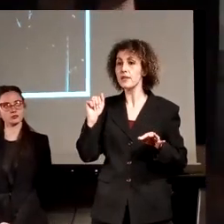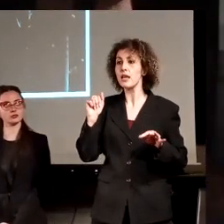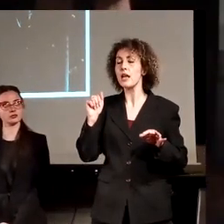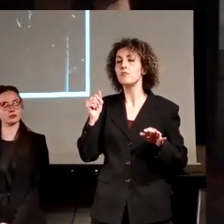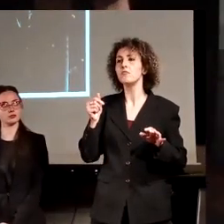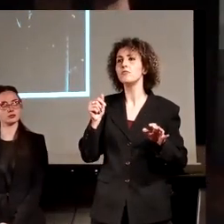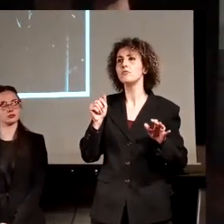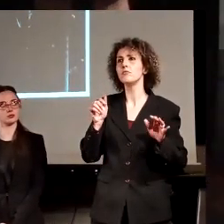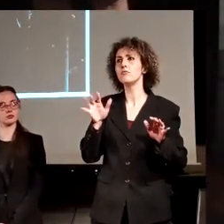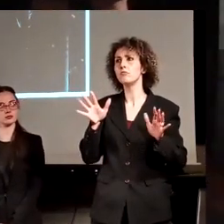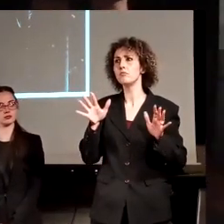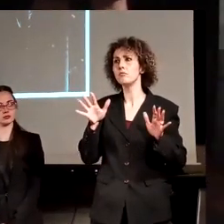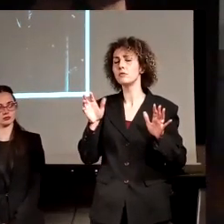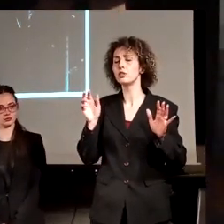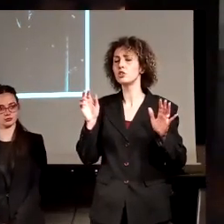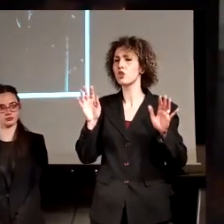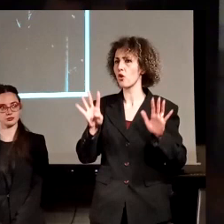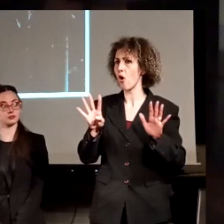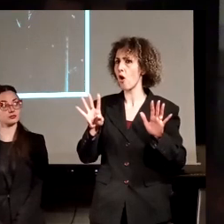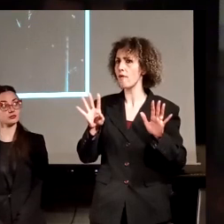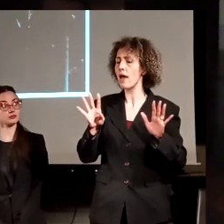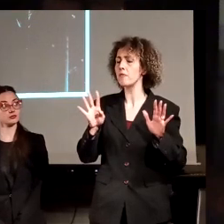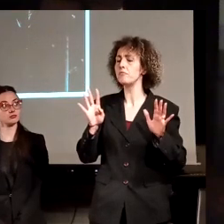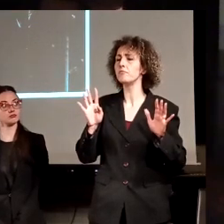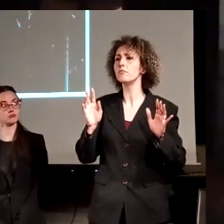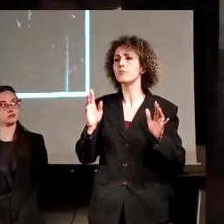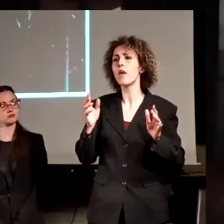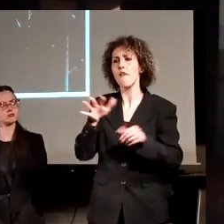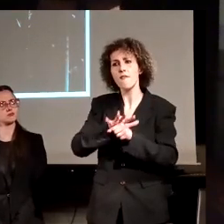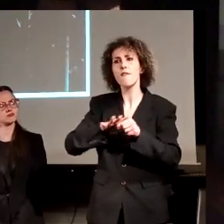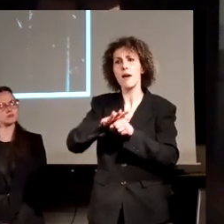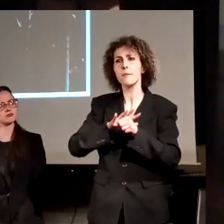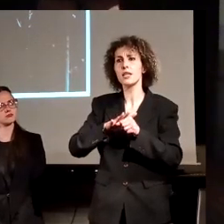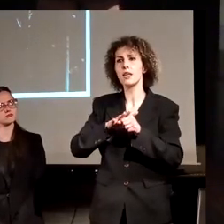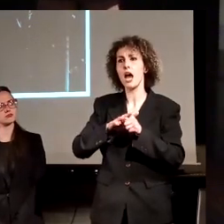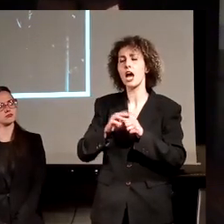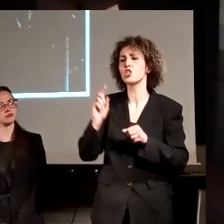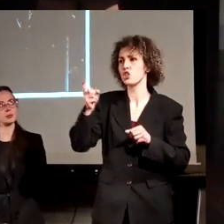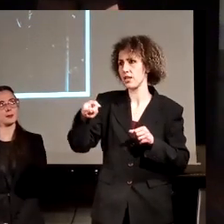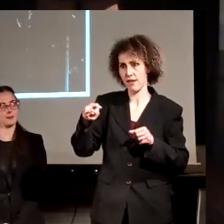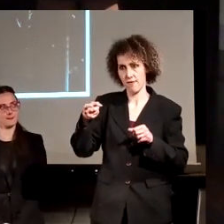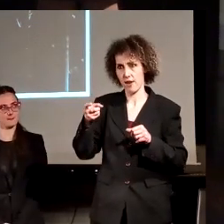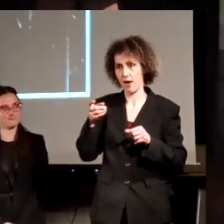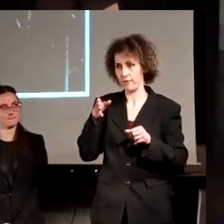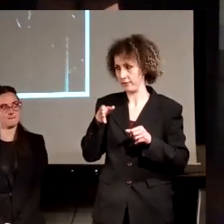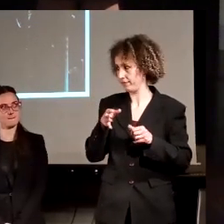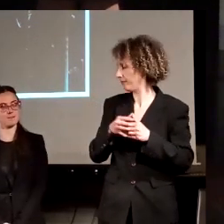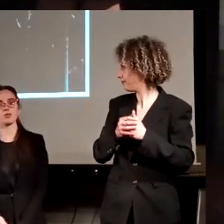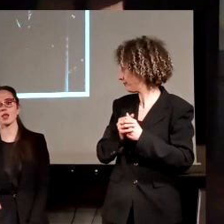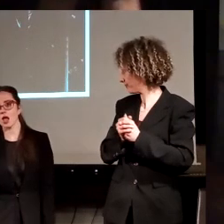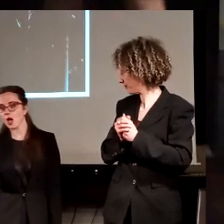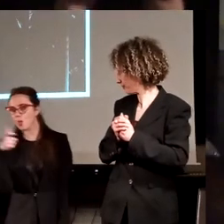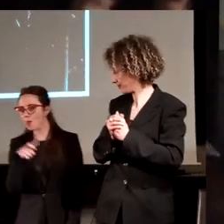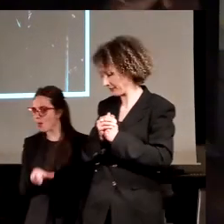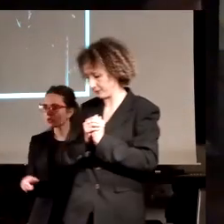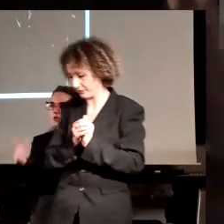19 va con tutta la famiglia a ginevra per problemi di salute del padre perché il padre